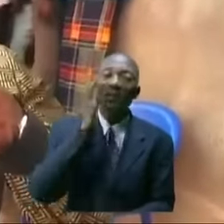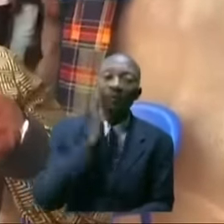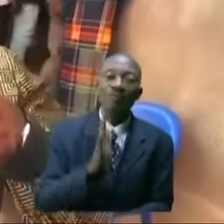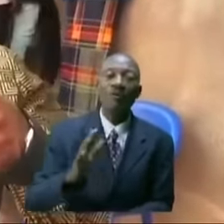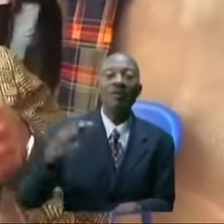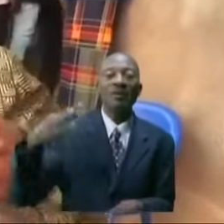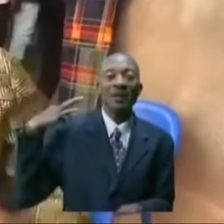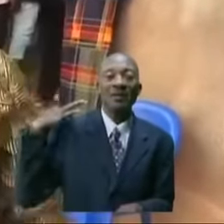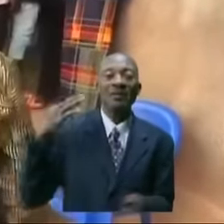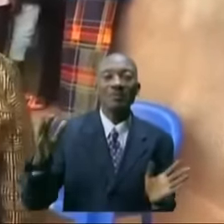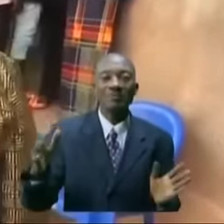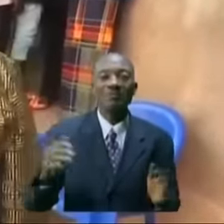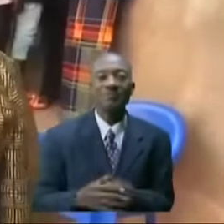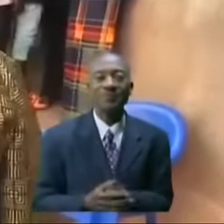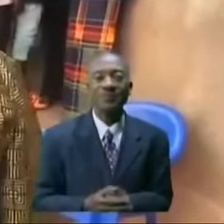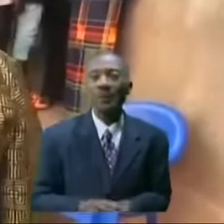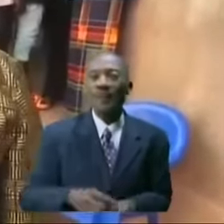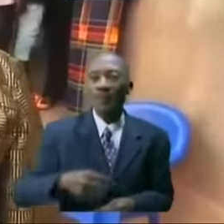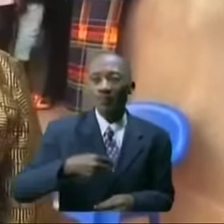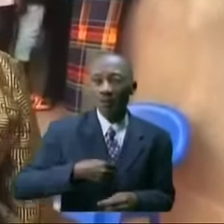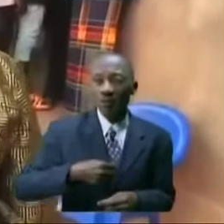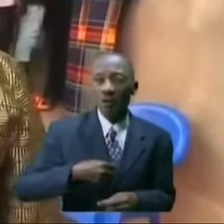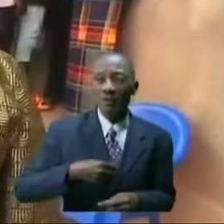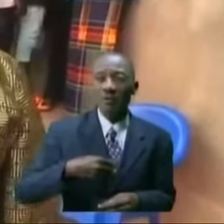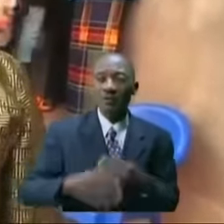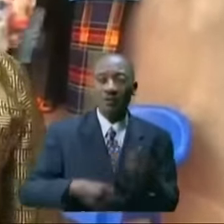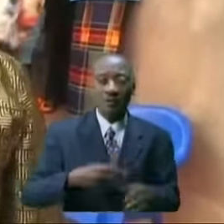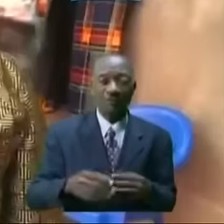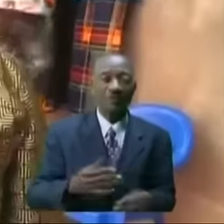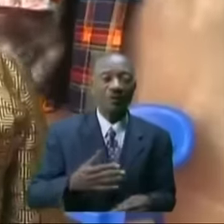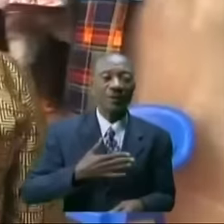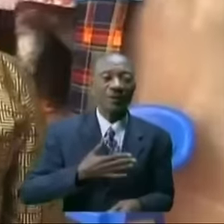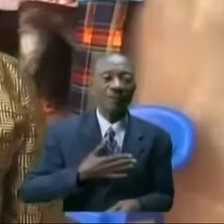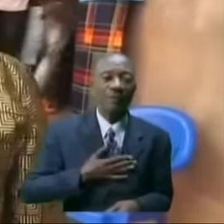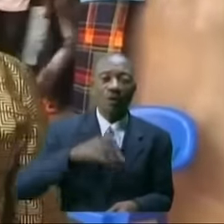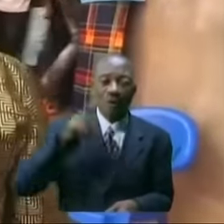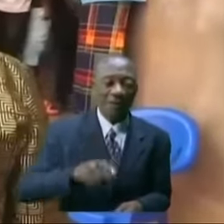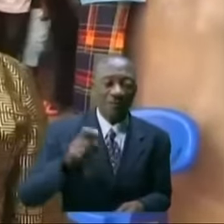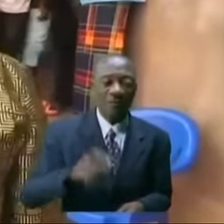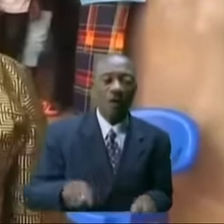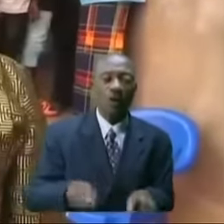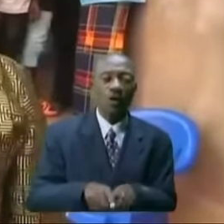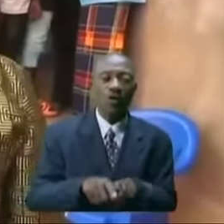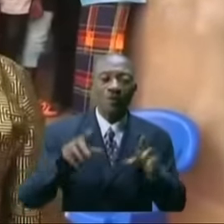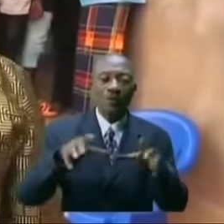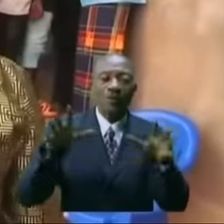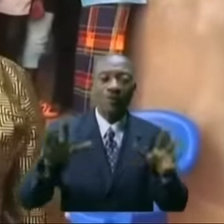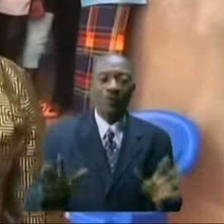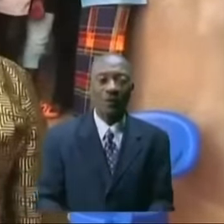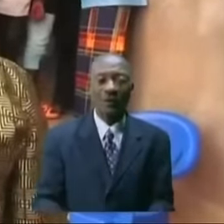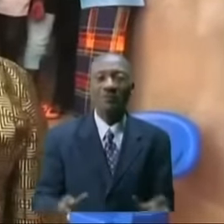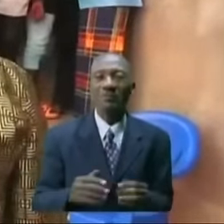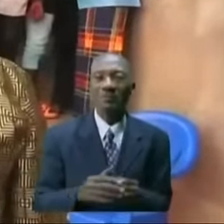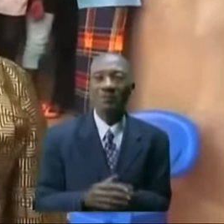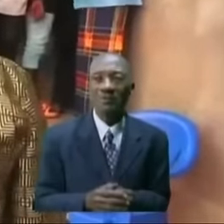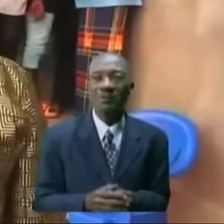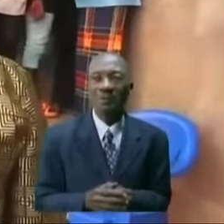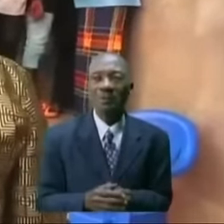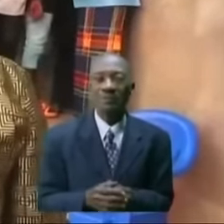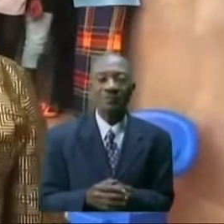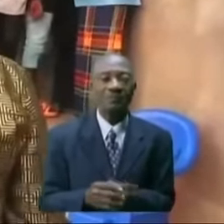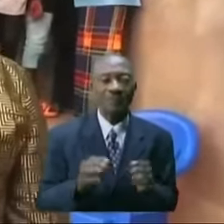j'ai accompli mon devoir citoyen et naturellement nous souhaitons une très très bonne